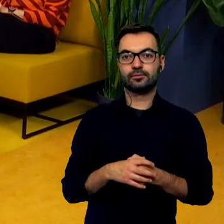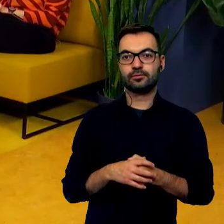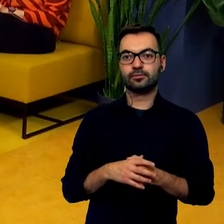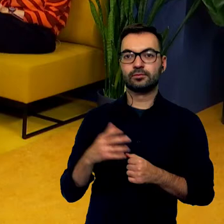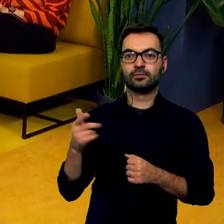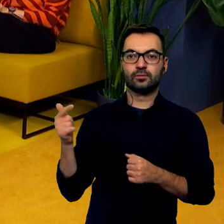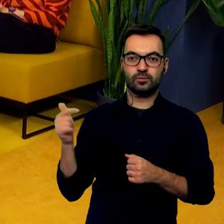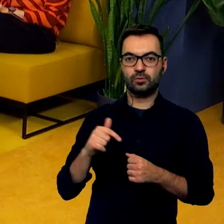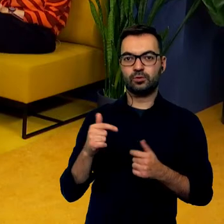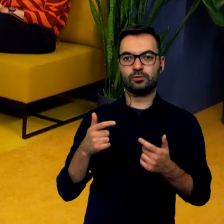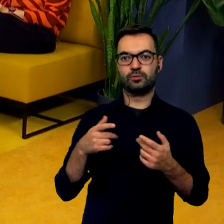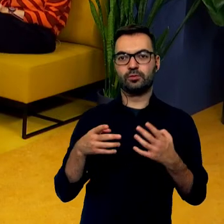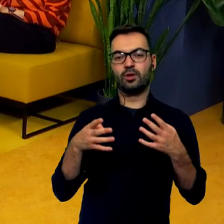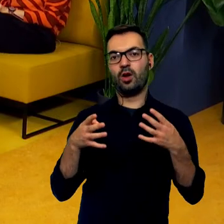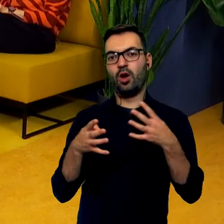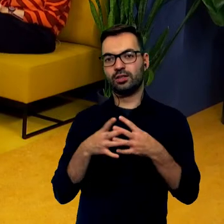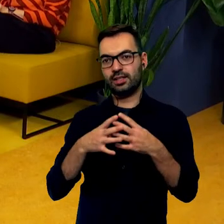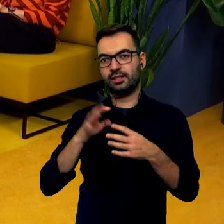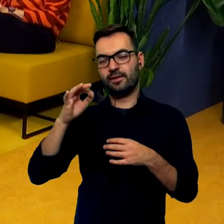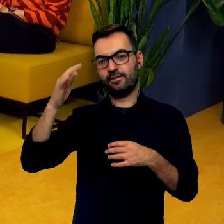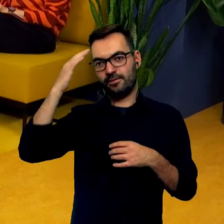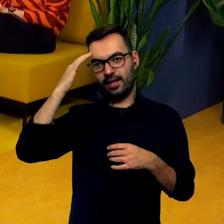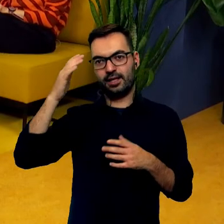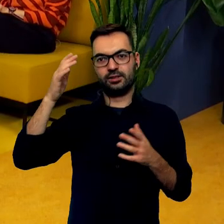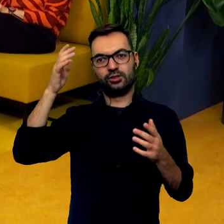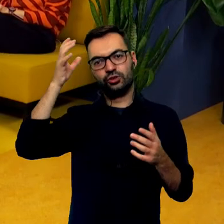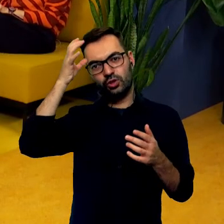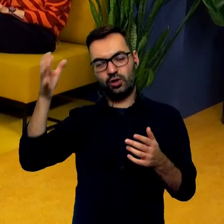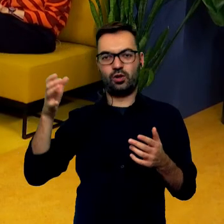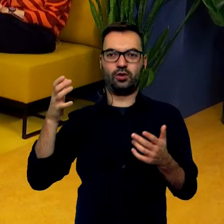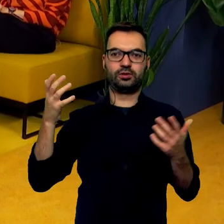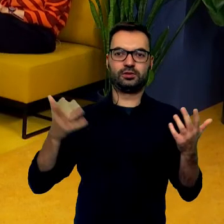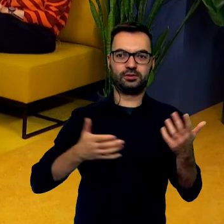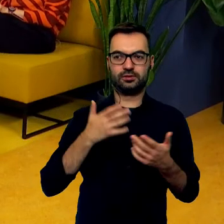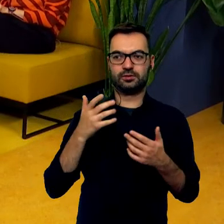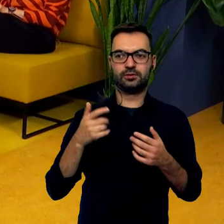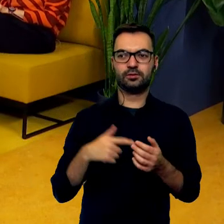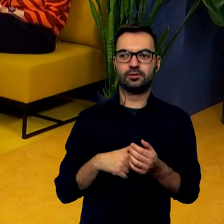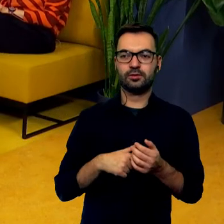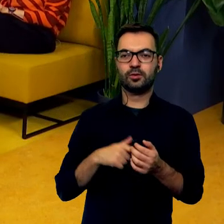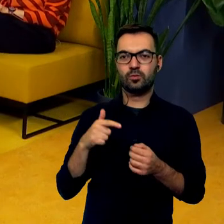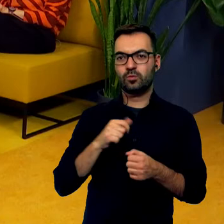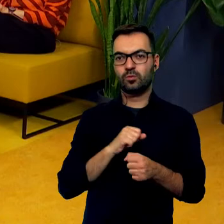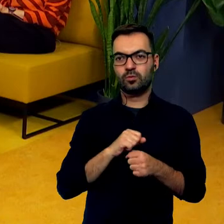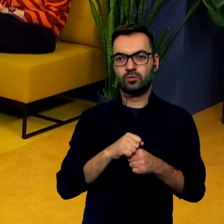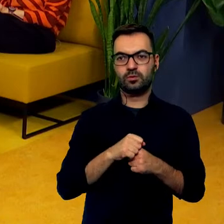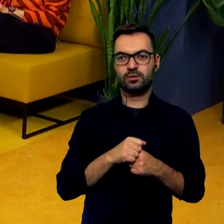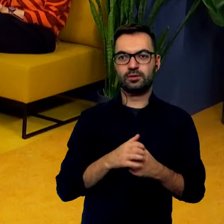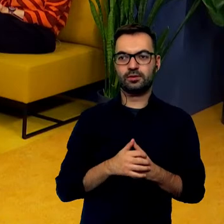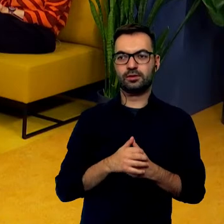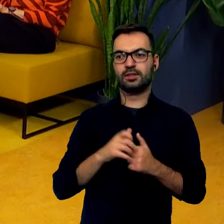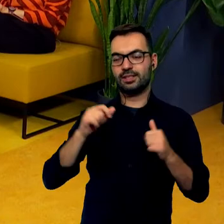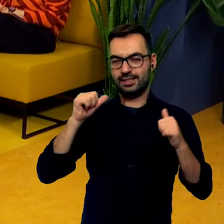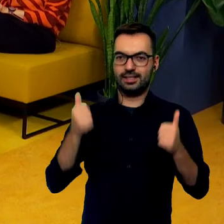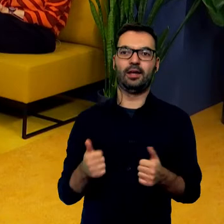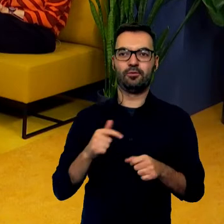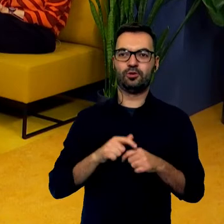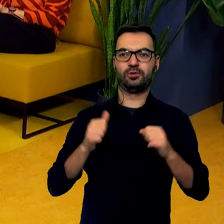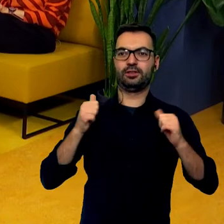które muszą jakoś weryfikować wiedzę, umiejętności i one muszą być, dla mnie one muszą być